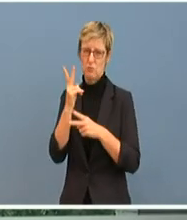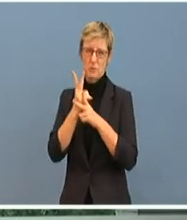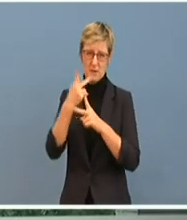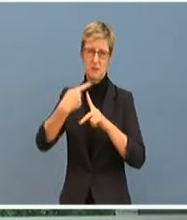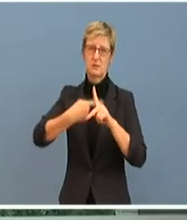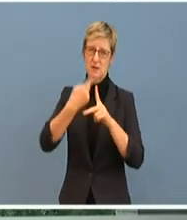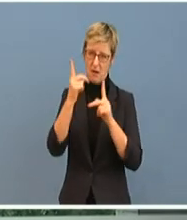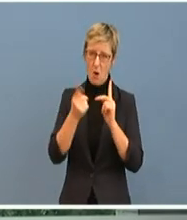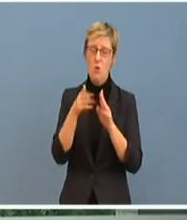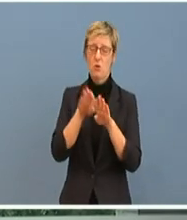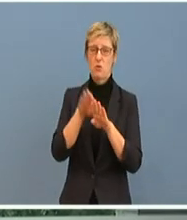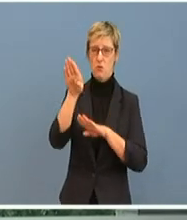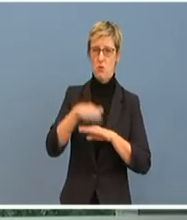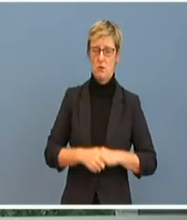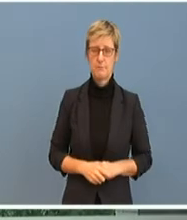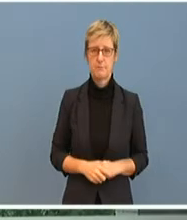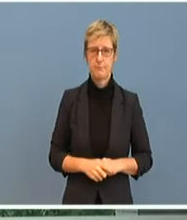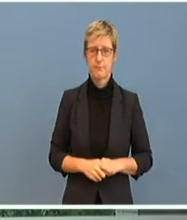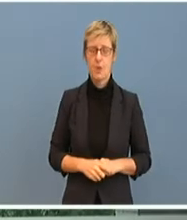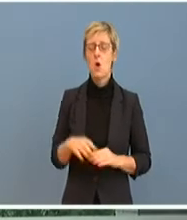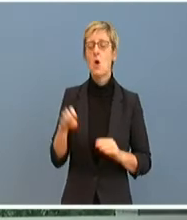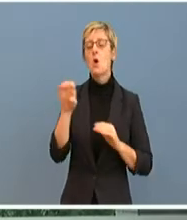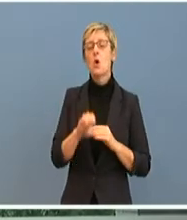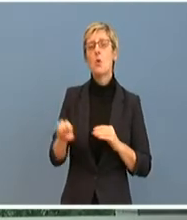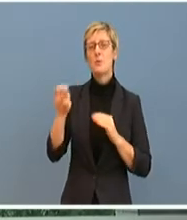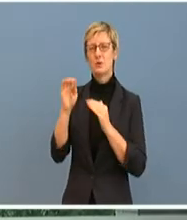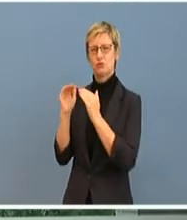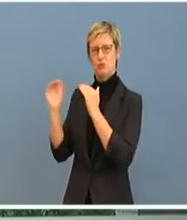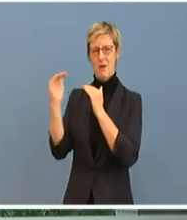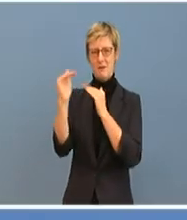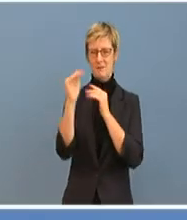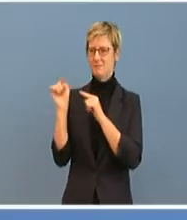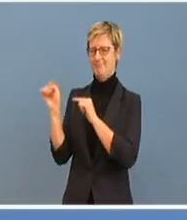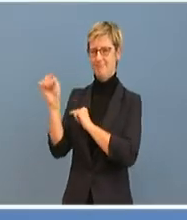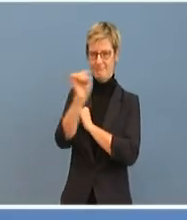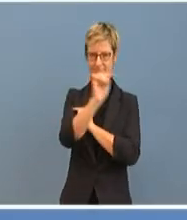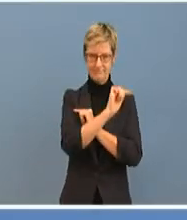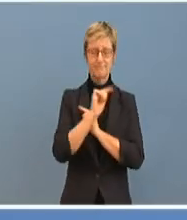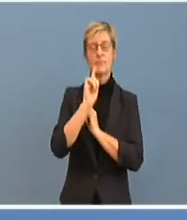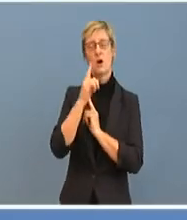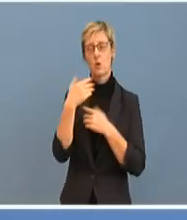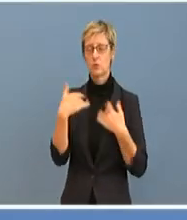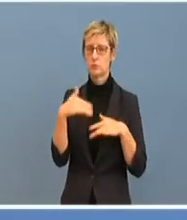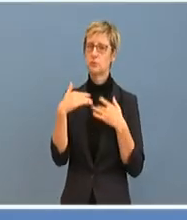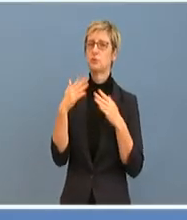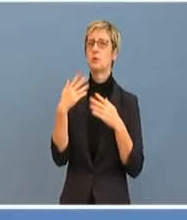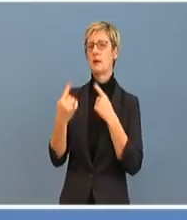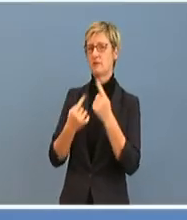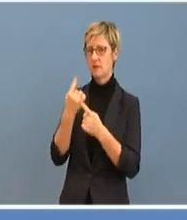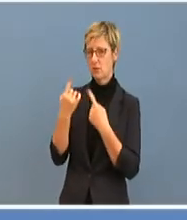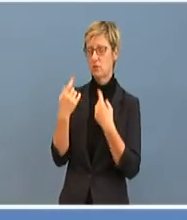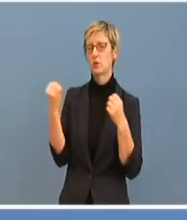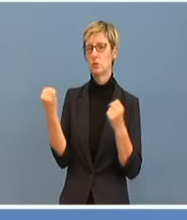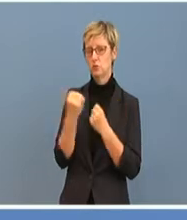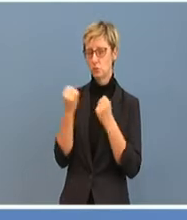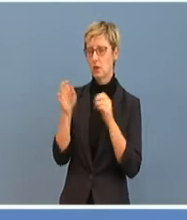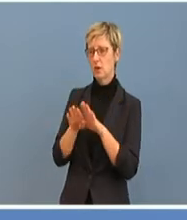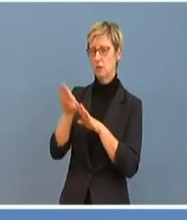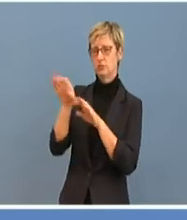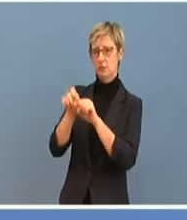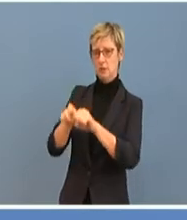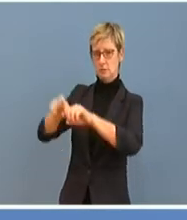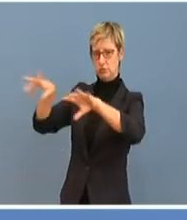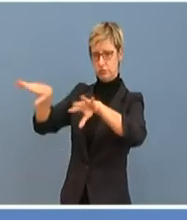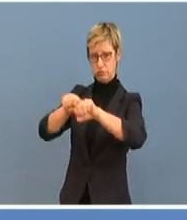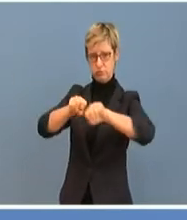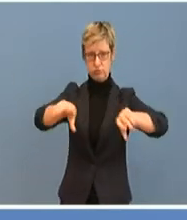In einigen unserer europäischen Partnerländer sehen wir schon besorgniserregende Beispiele für eine Infektionsausbreitung,